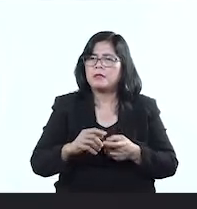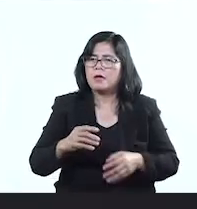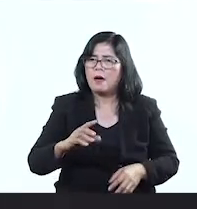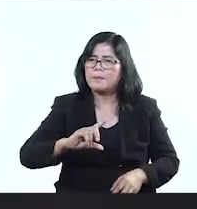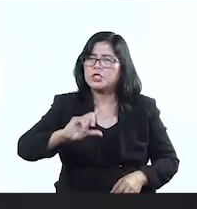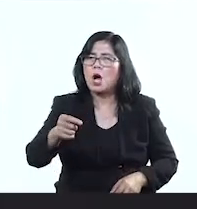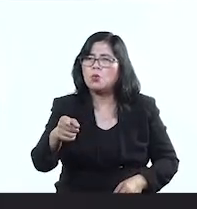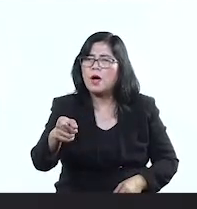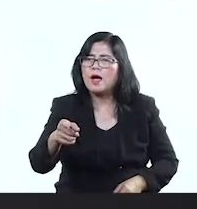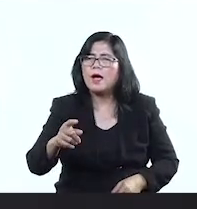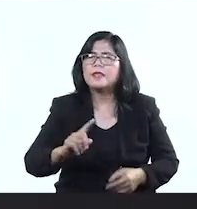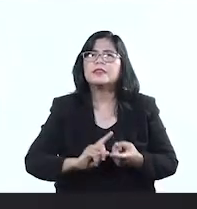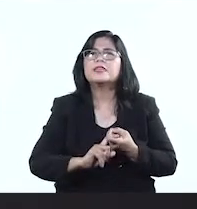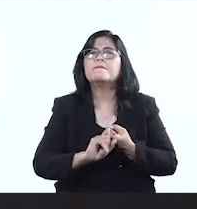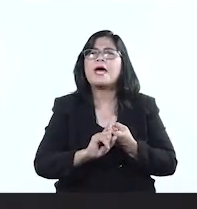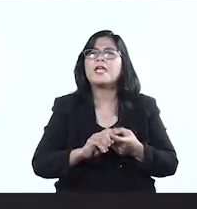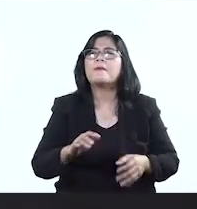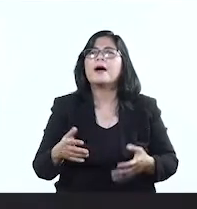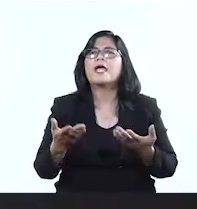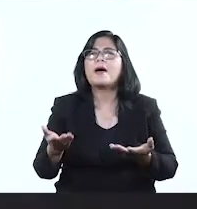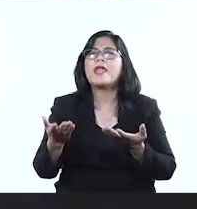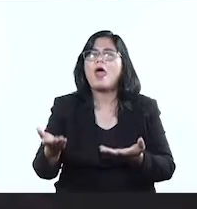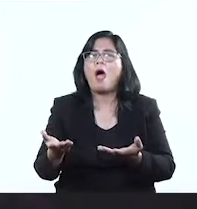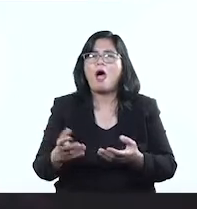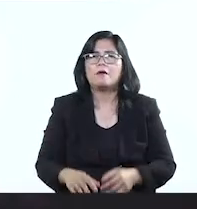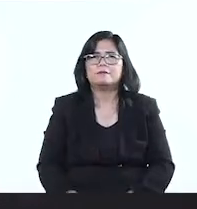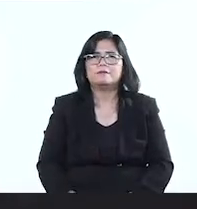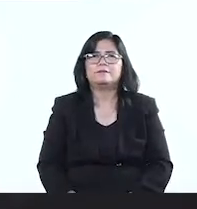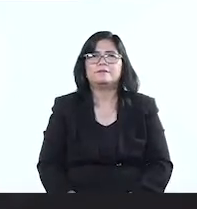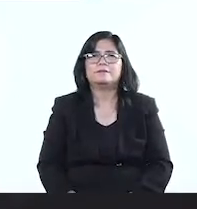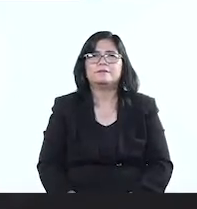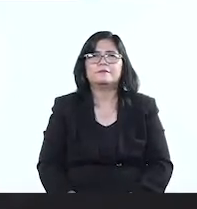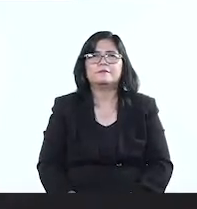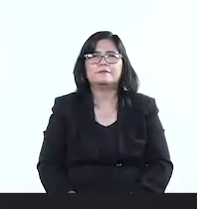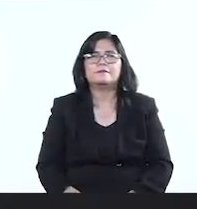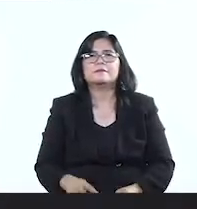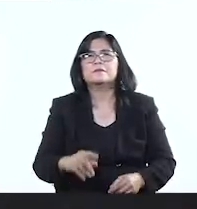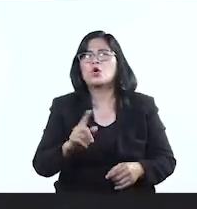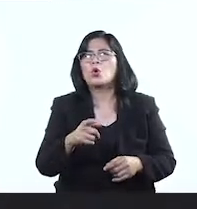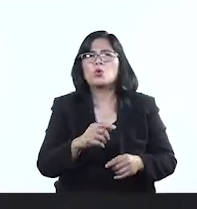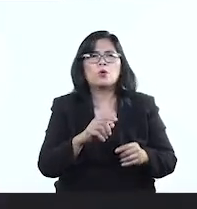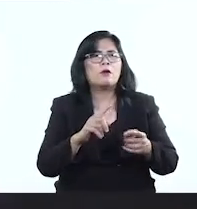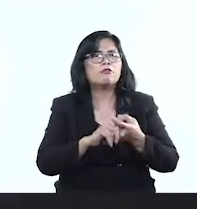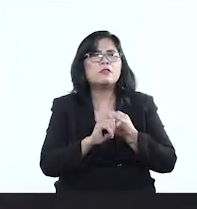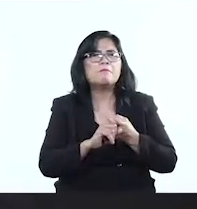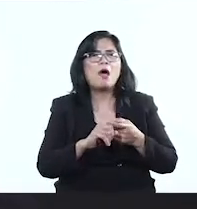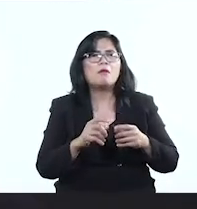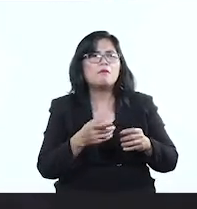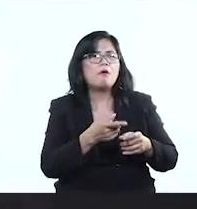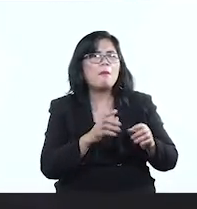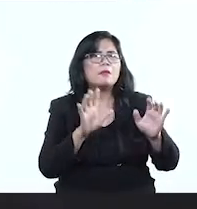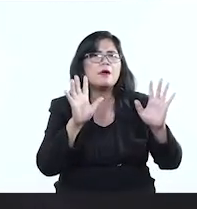kok diiringi Yesus Hai pokoknya banyak sih Berarti enggak Murni dia nih penjilat dia nih dalam nama Yesus